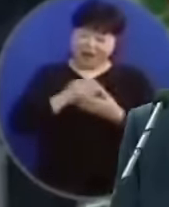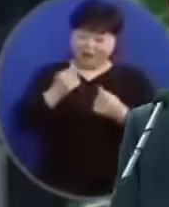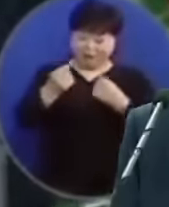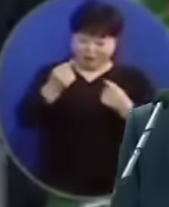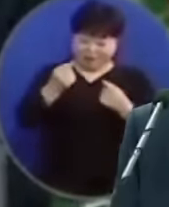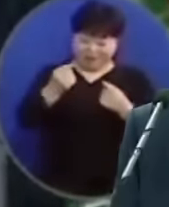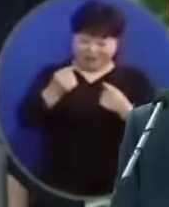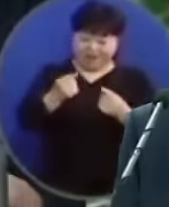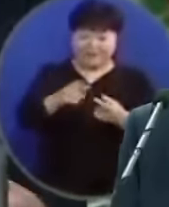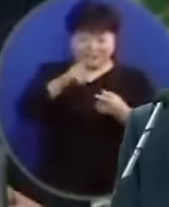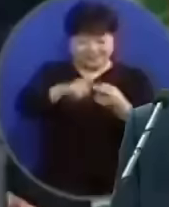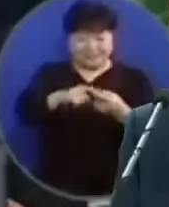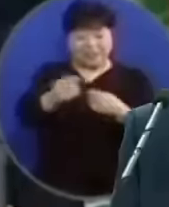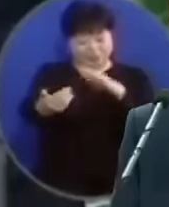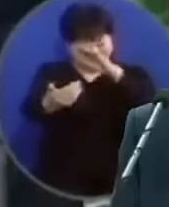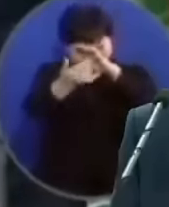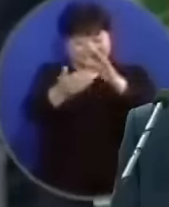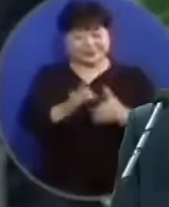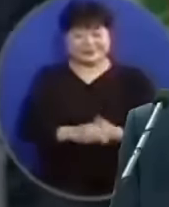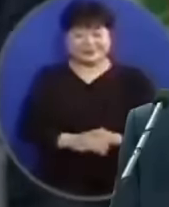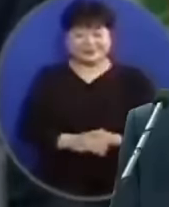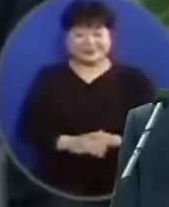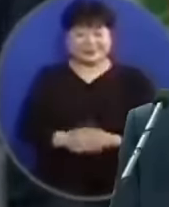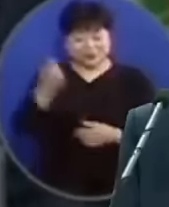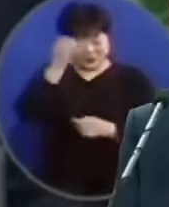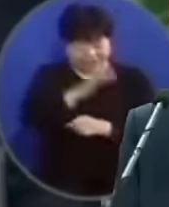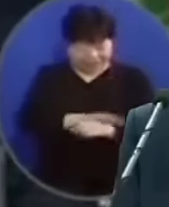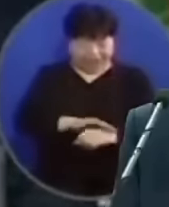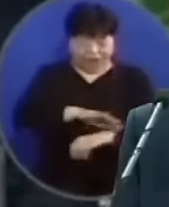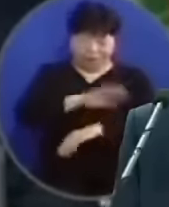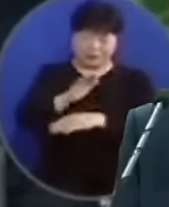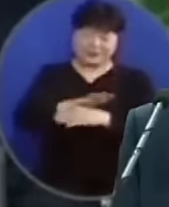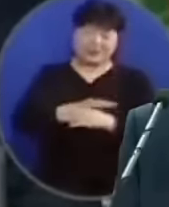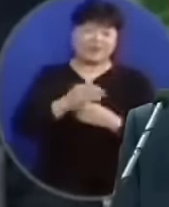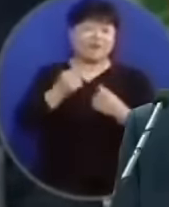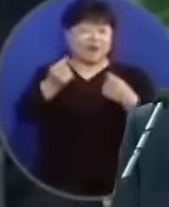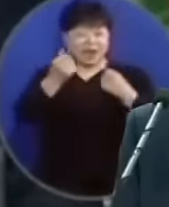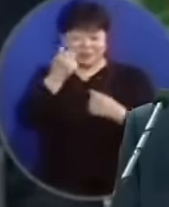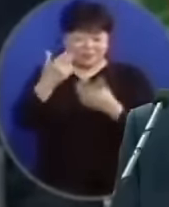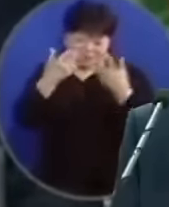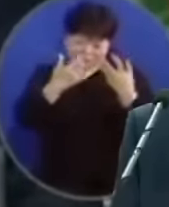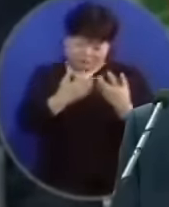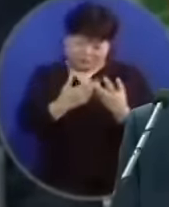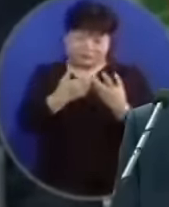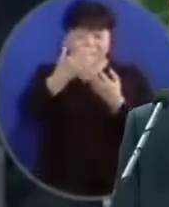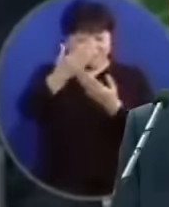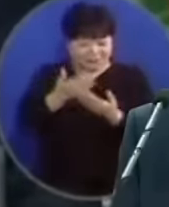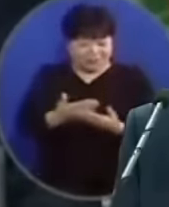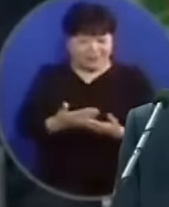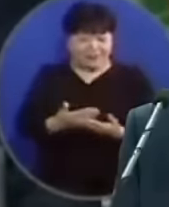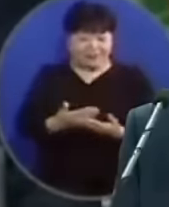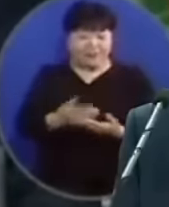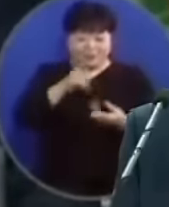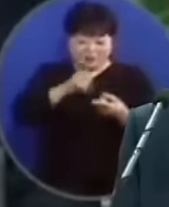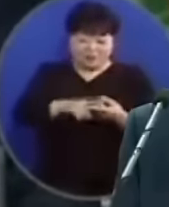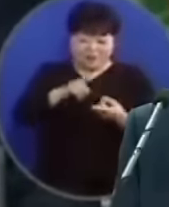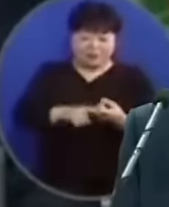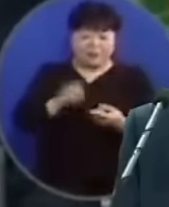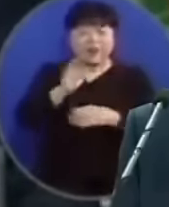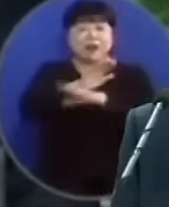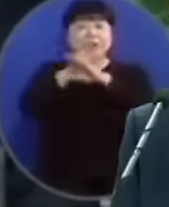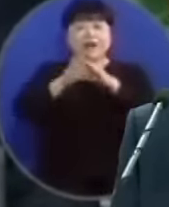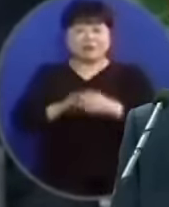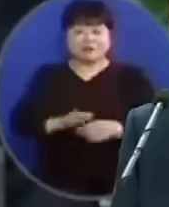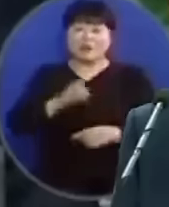건강하다, 평안하고 건강하게 이루어지는 것입니다. 나는 영혼이 잘되고 범사에 잘되며 강건하고 생명을 할 때 풍성하게 얻는다. 그대로 하늘에